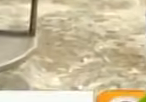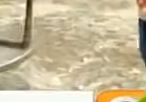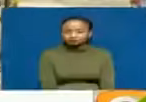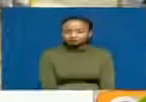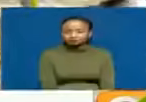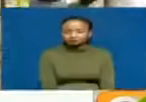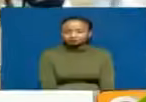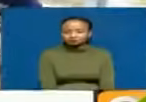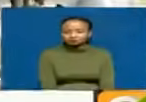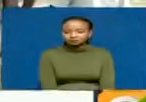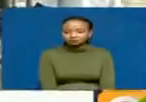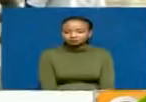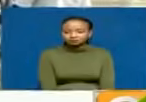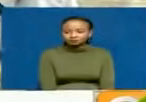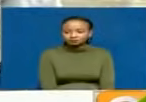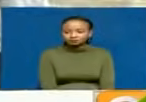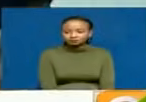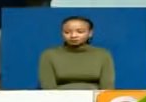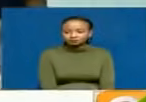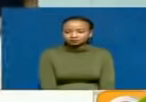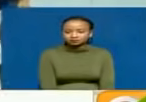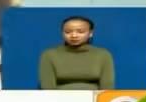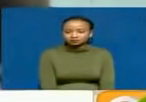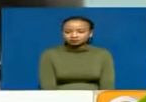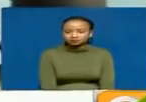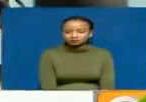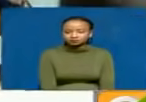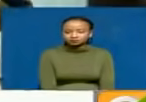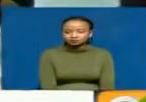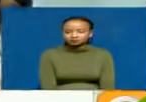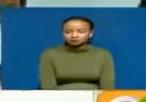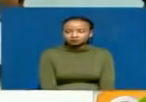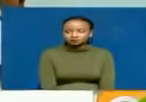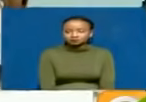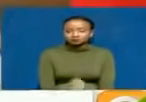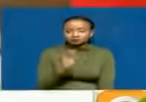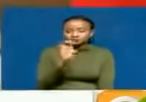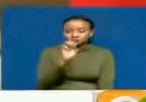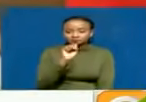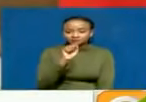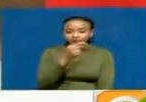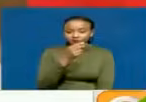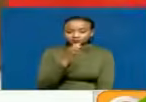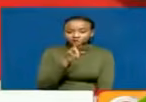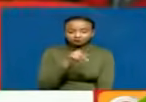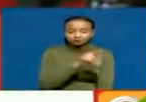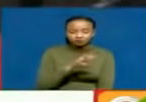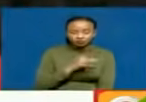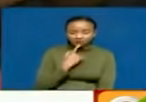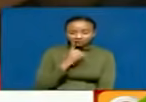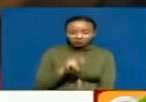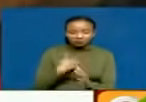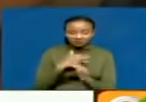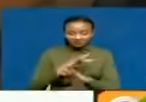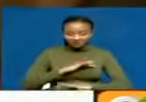Kando na swala la utekelezaji wa mfumo huo kukosa sheria inayoiendesha, Esther Wauor kupitia stakabadhi hizo anaelezea kuwa hakuna utafiti wa